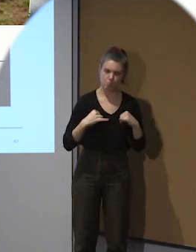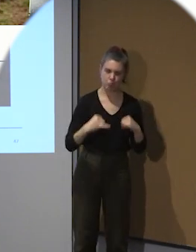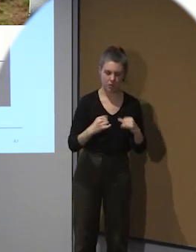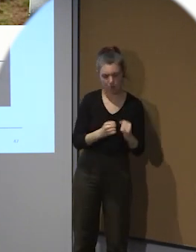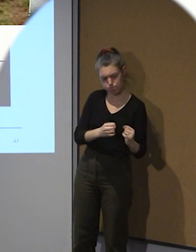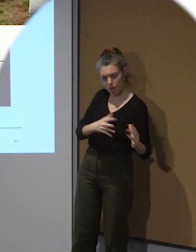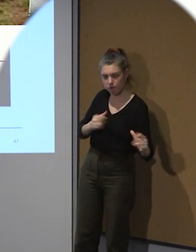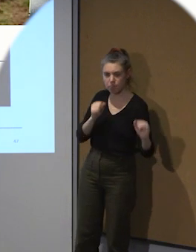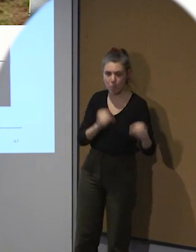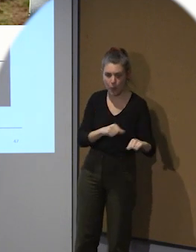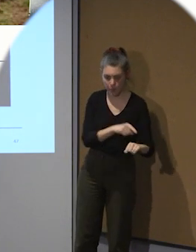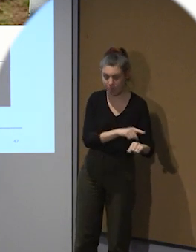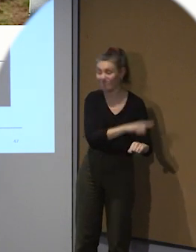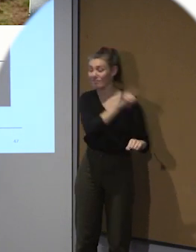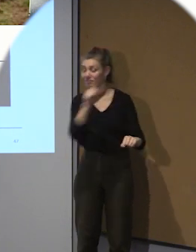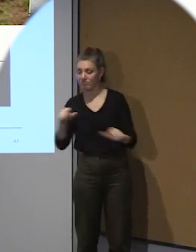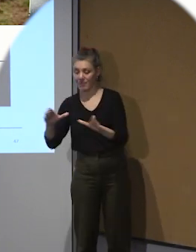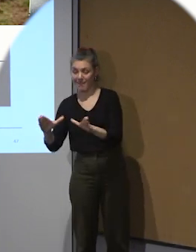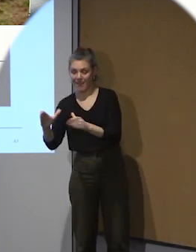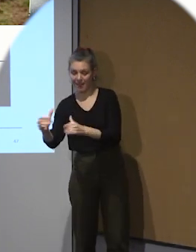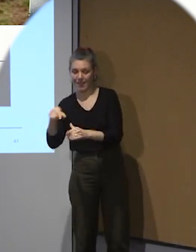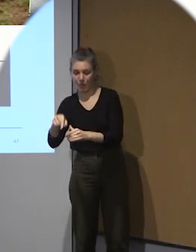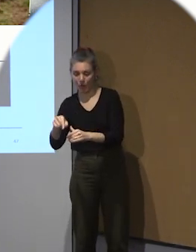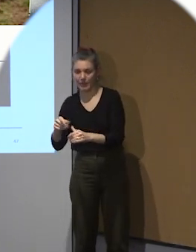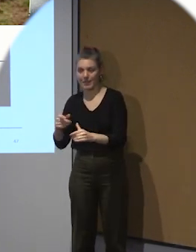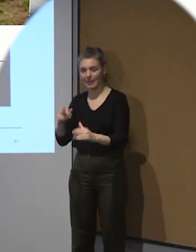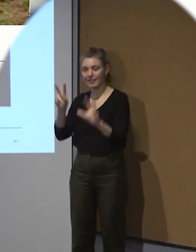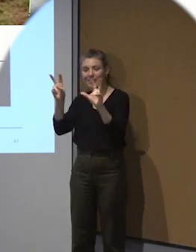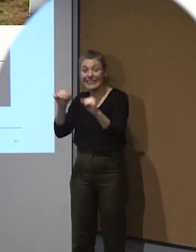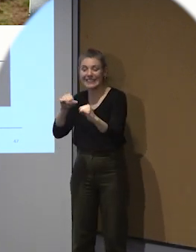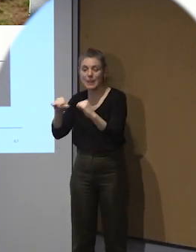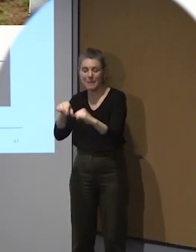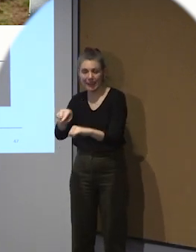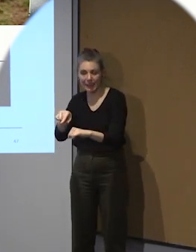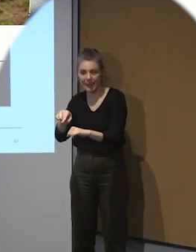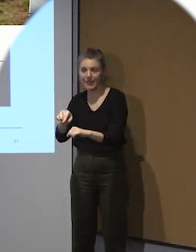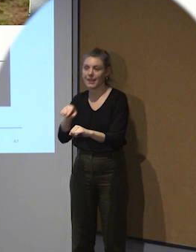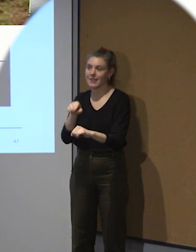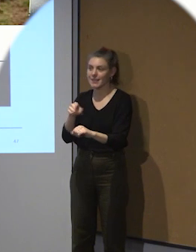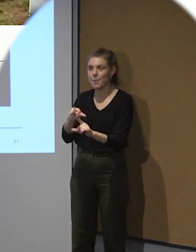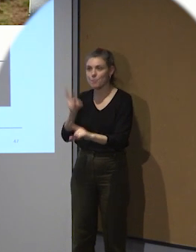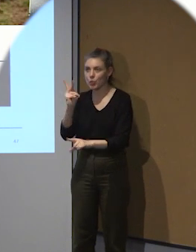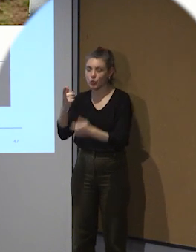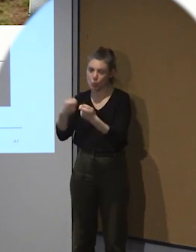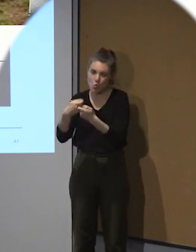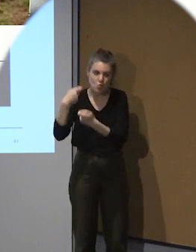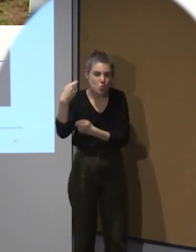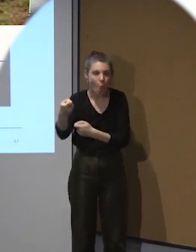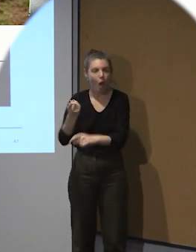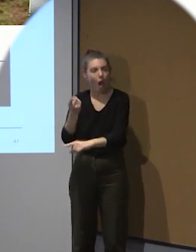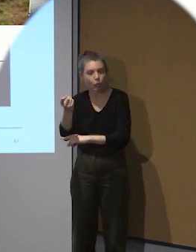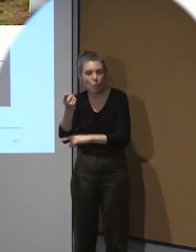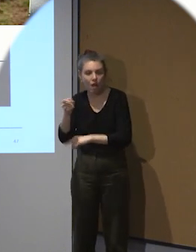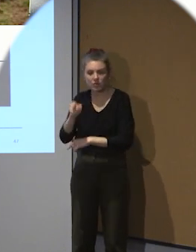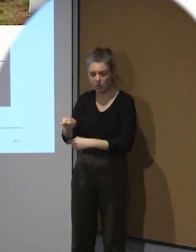on a donc de l'autre côté l'exercice physique dynamique qui lui est du travail justement en endurance qui va faire